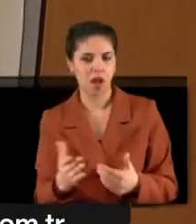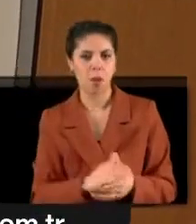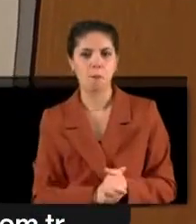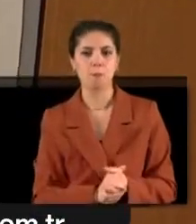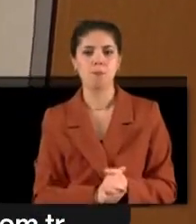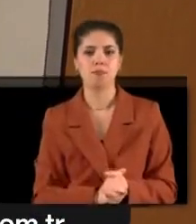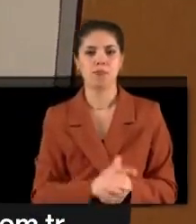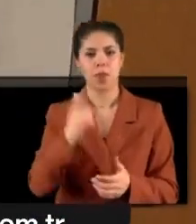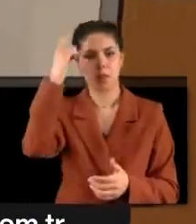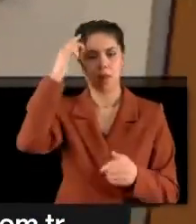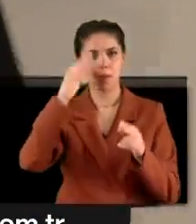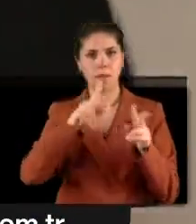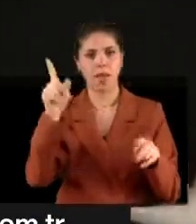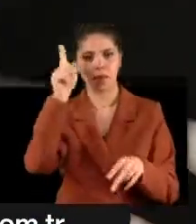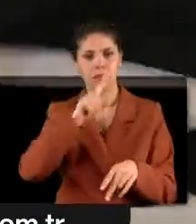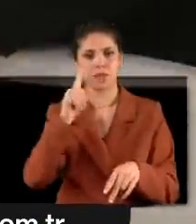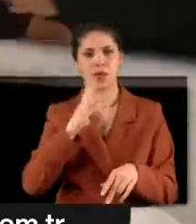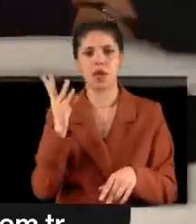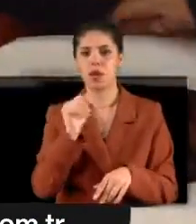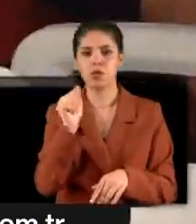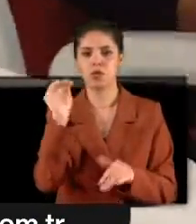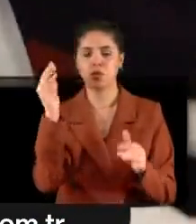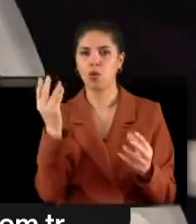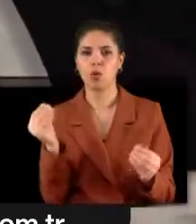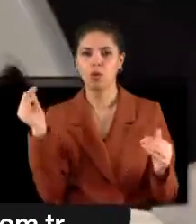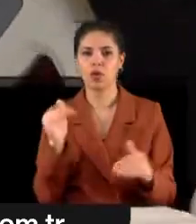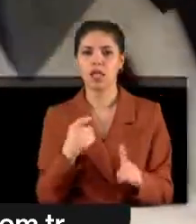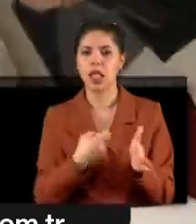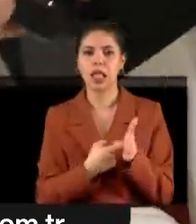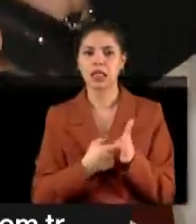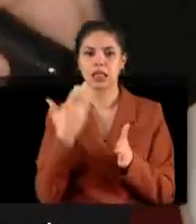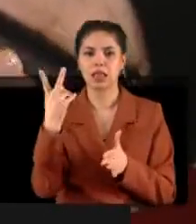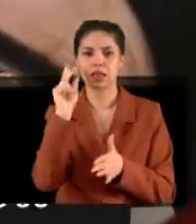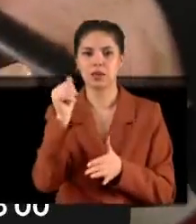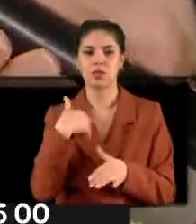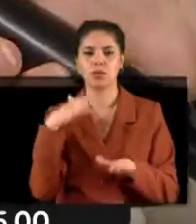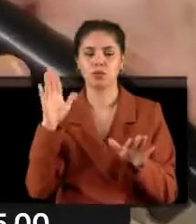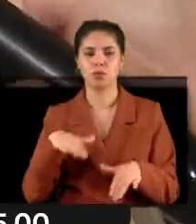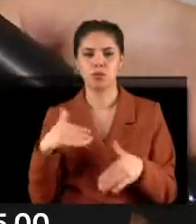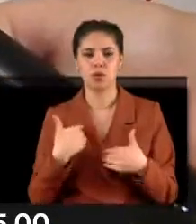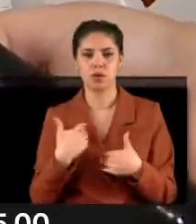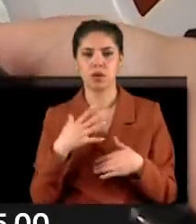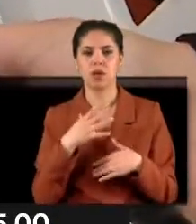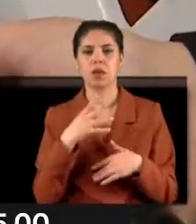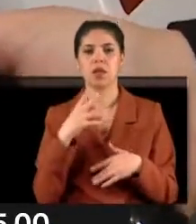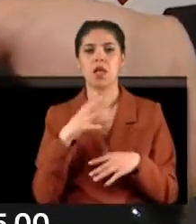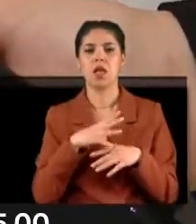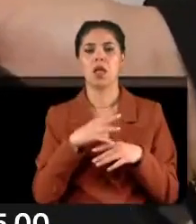kırık nedeniyle şu anda yatıyor. Kaç gün oldu geleli? Adınızı soyadınızı bir sizden rica edelim. İki günden bu yana buradayım. Adım Nuray